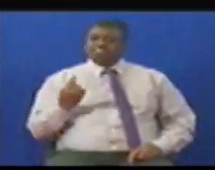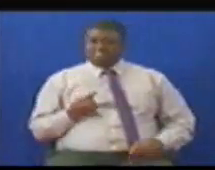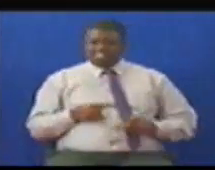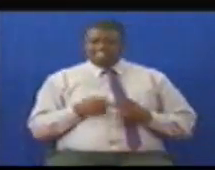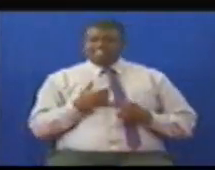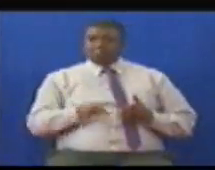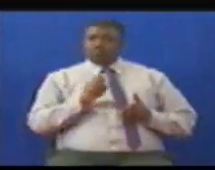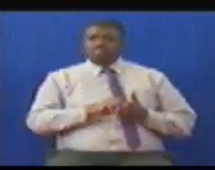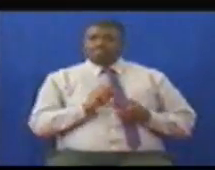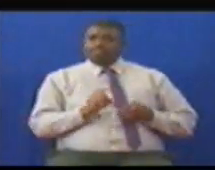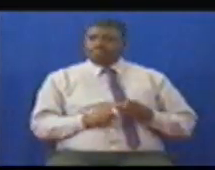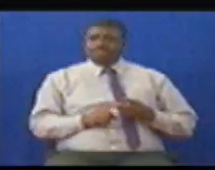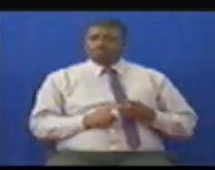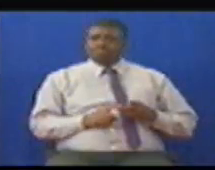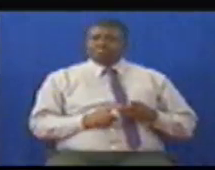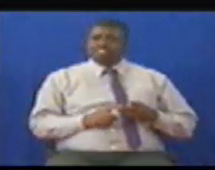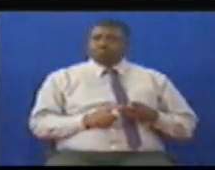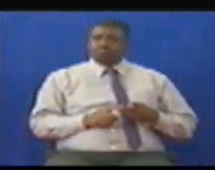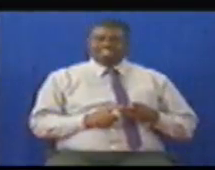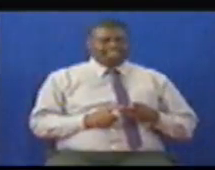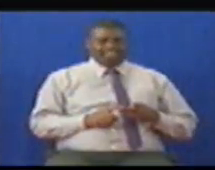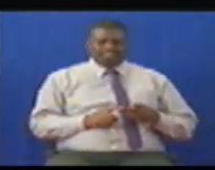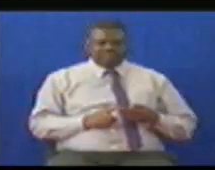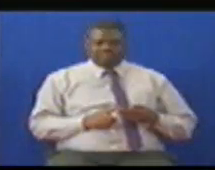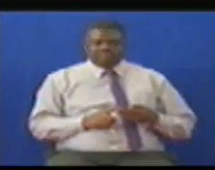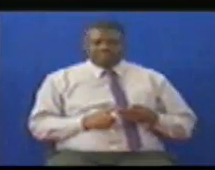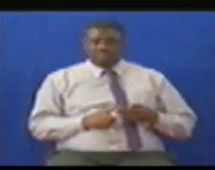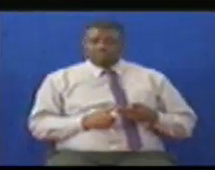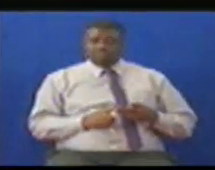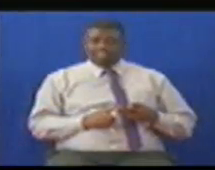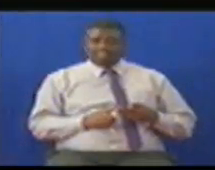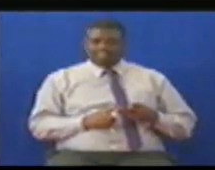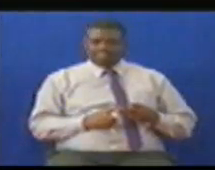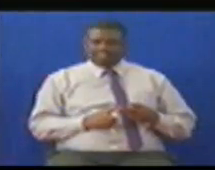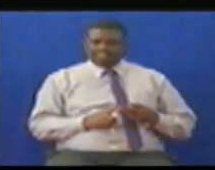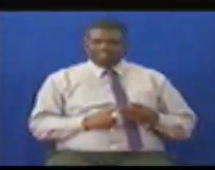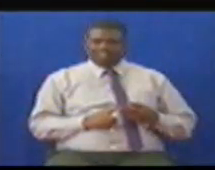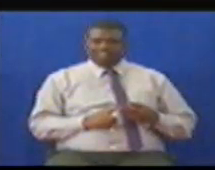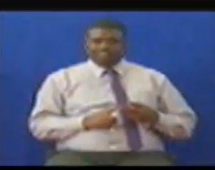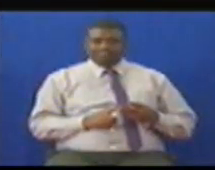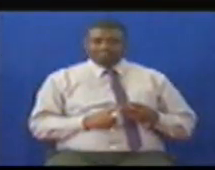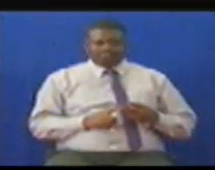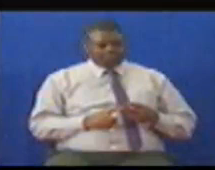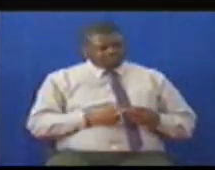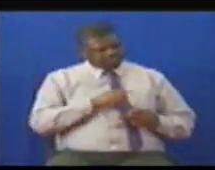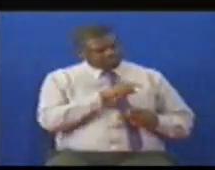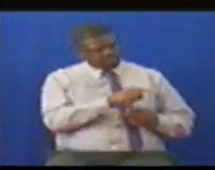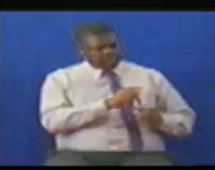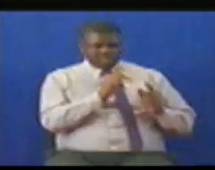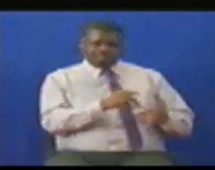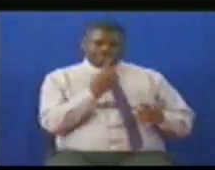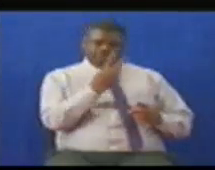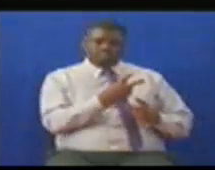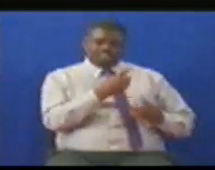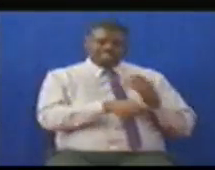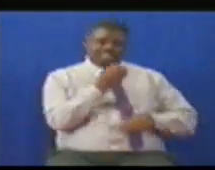2.4% ikilinganishwa na mwaka wa fedha 2021. Ufafanuzi zaidi unaonyeshwa kupitia jedwali la chati mraba kama inavyoonekana kwenye